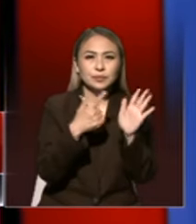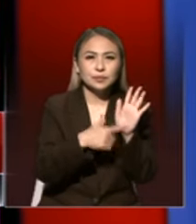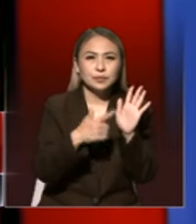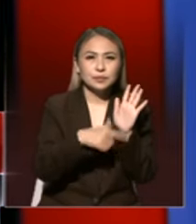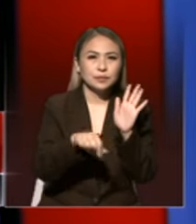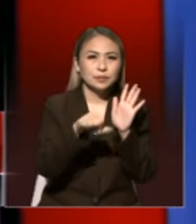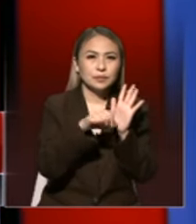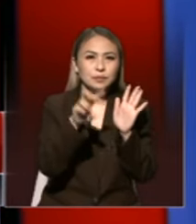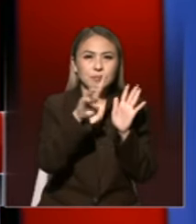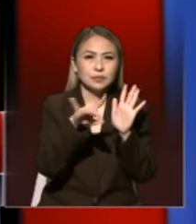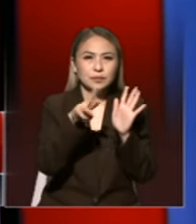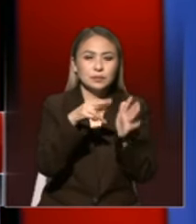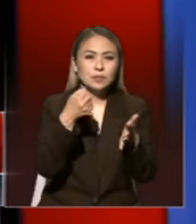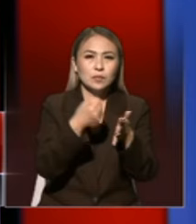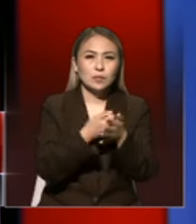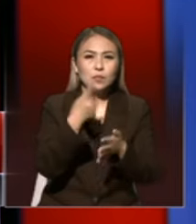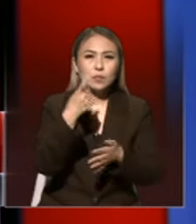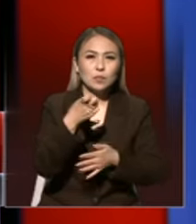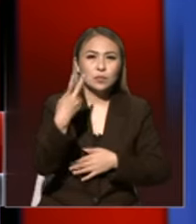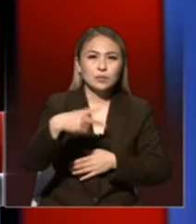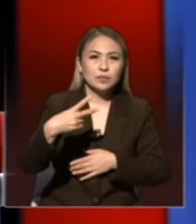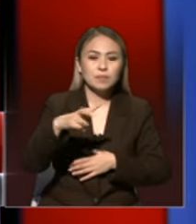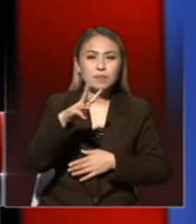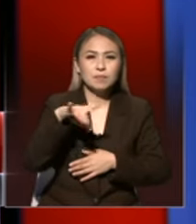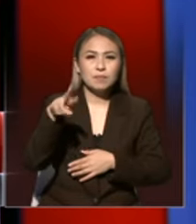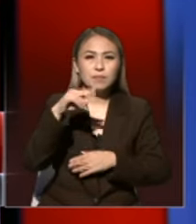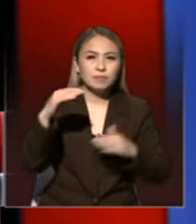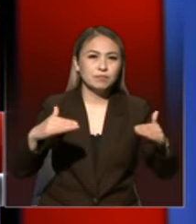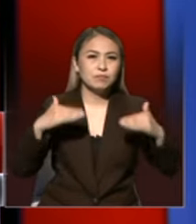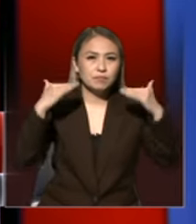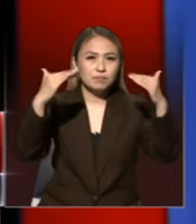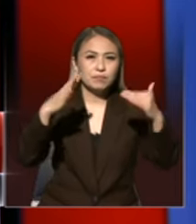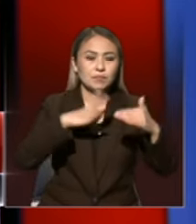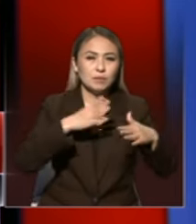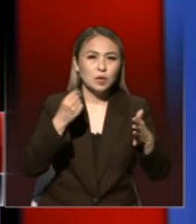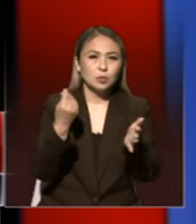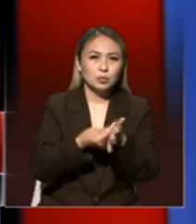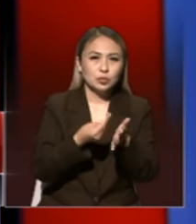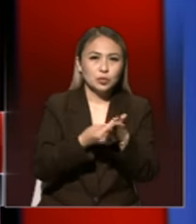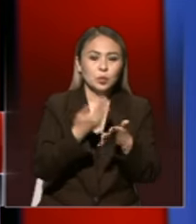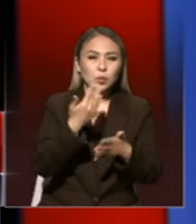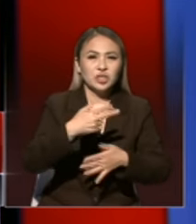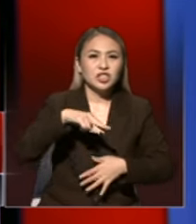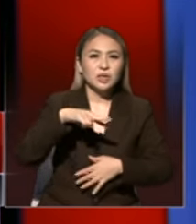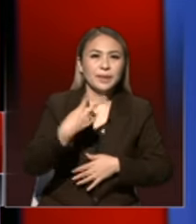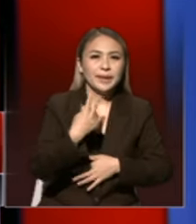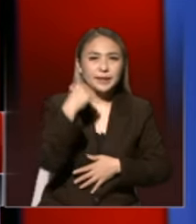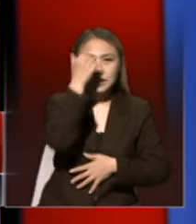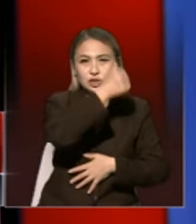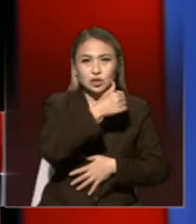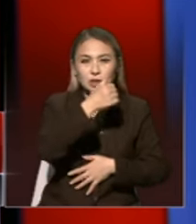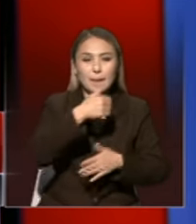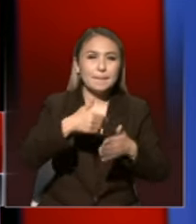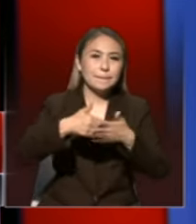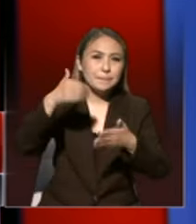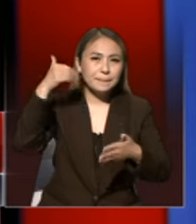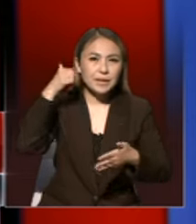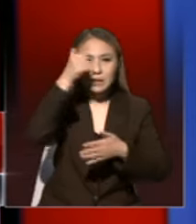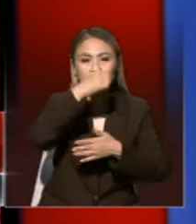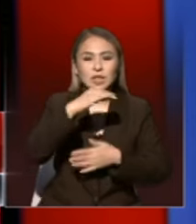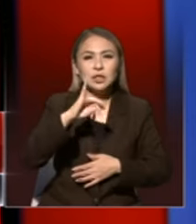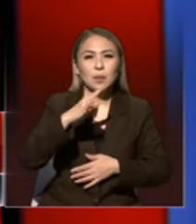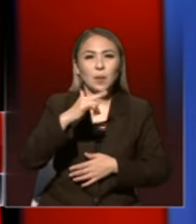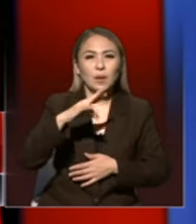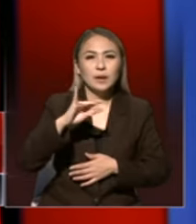76 миллиардтан 120 миллиардқа дейін көтерілді бюджеті. Ол 22-ші жыл. Биыл жаңа Жигули